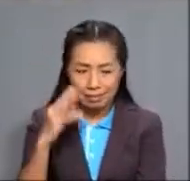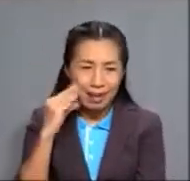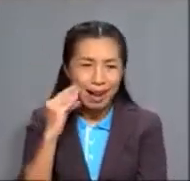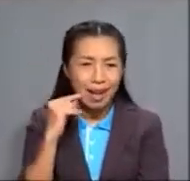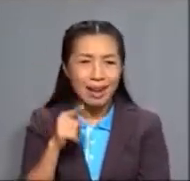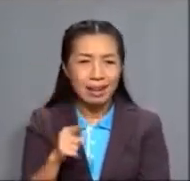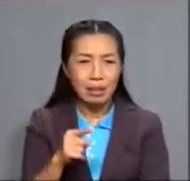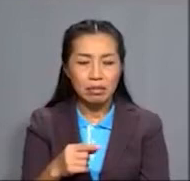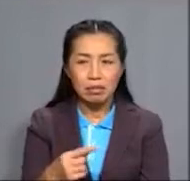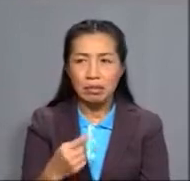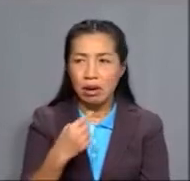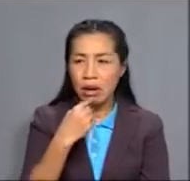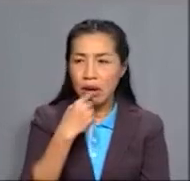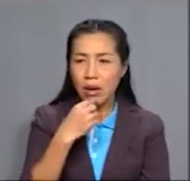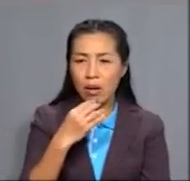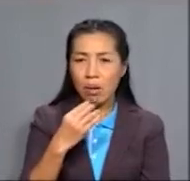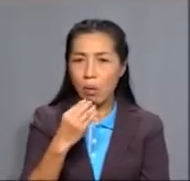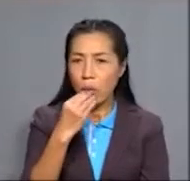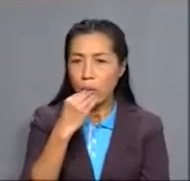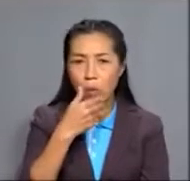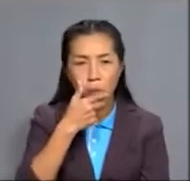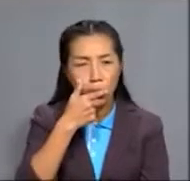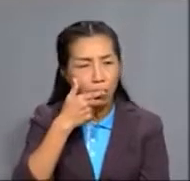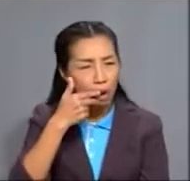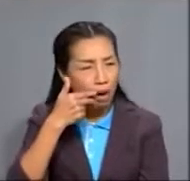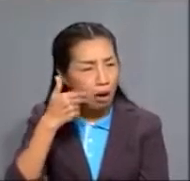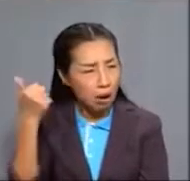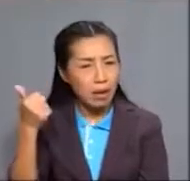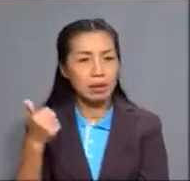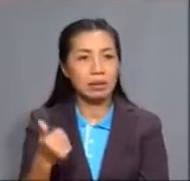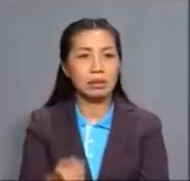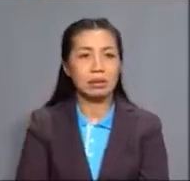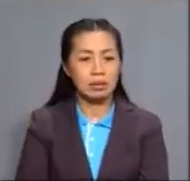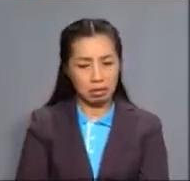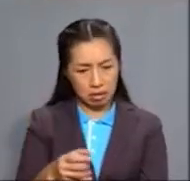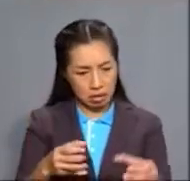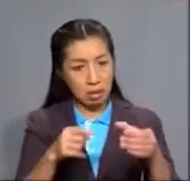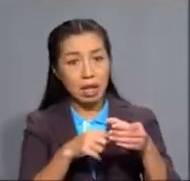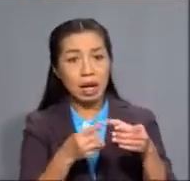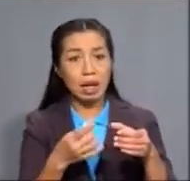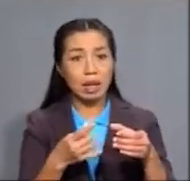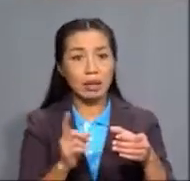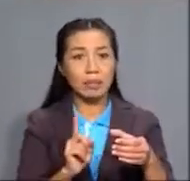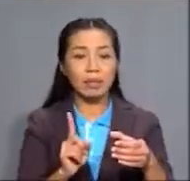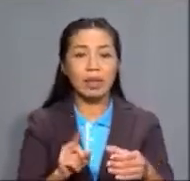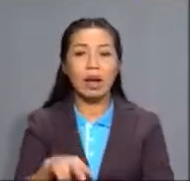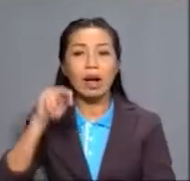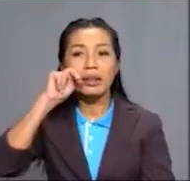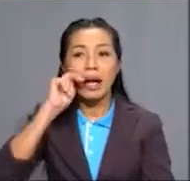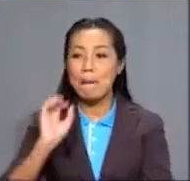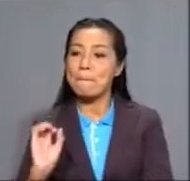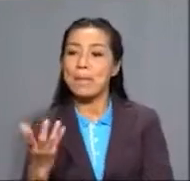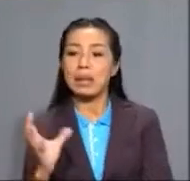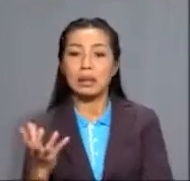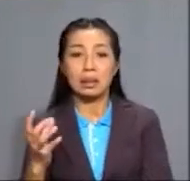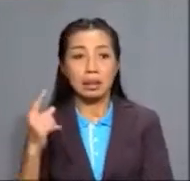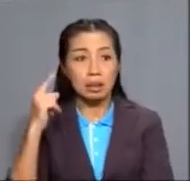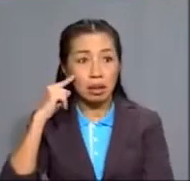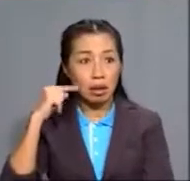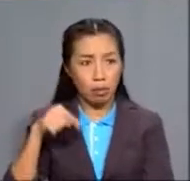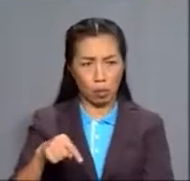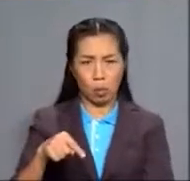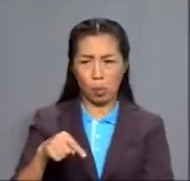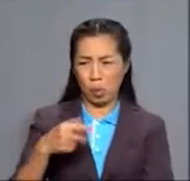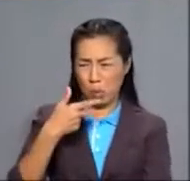อ่ะ อันนี้หอมกรอบ หวานไ หมหวาน แล้วนี่อะไรคะ ตัวนี้เป็นน้ำปั่นสดๆ ใส่น้ำตาลเยอะไปเปล่าทำไมหว